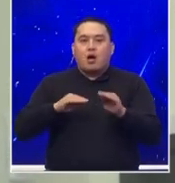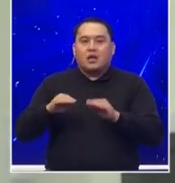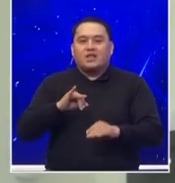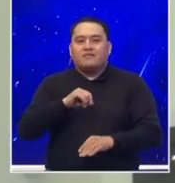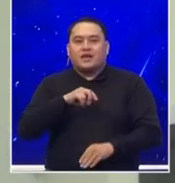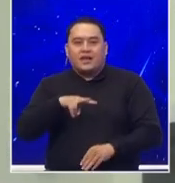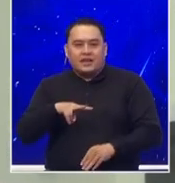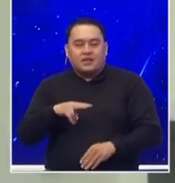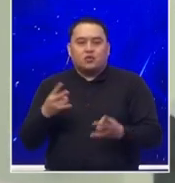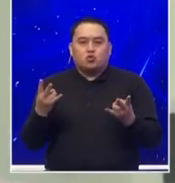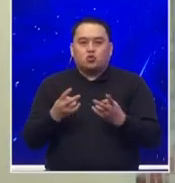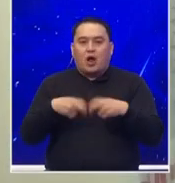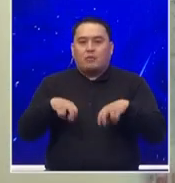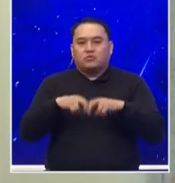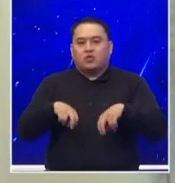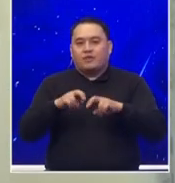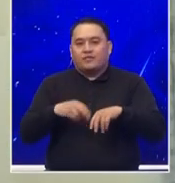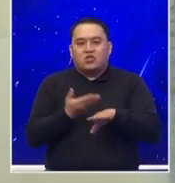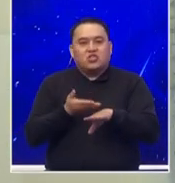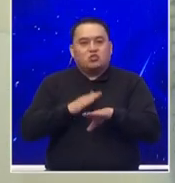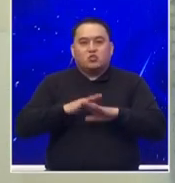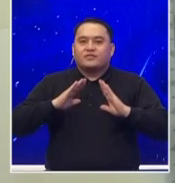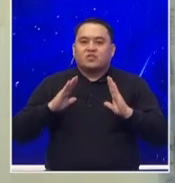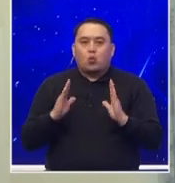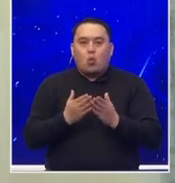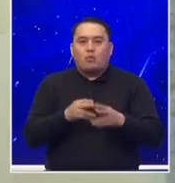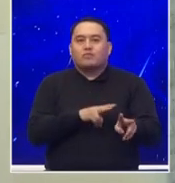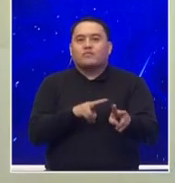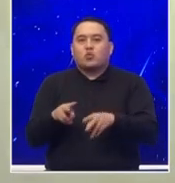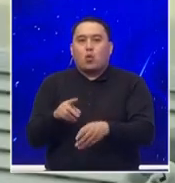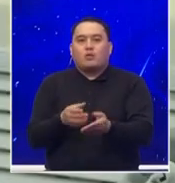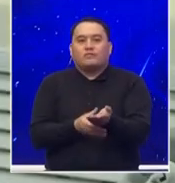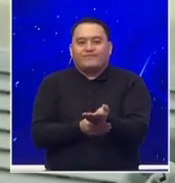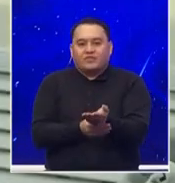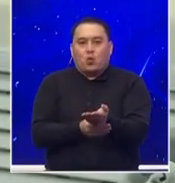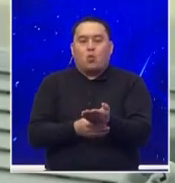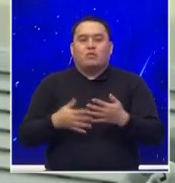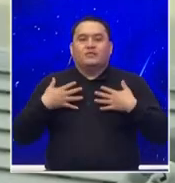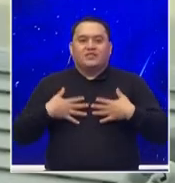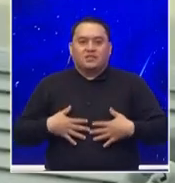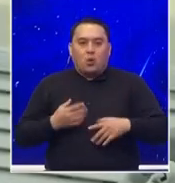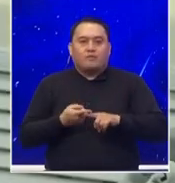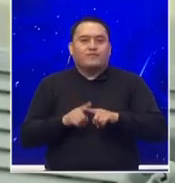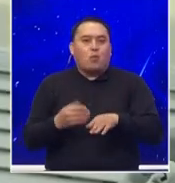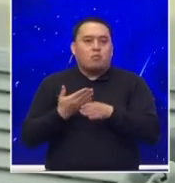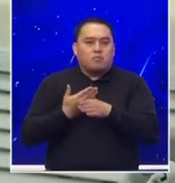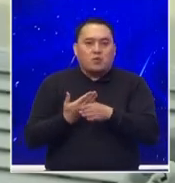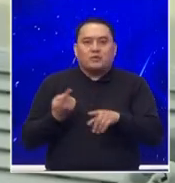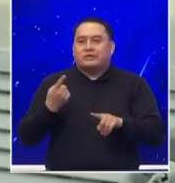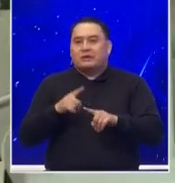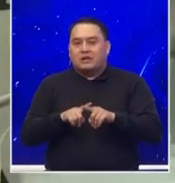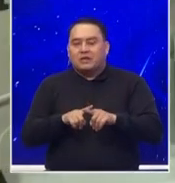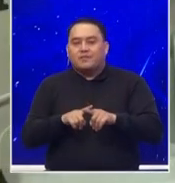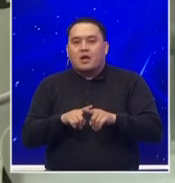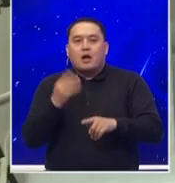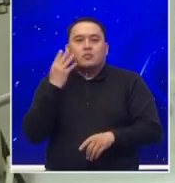ИВЛ, необходимый для обследования пациентов в тяжелых состояниях, мониторинг пульса и сатурации, а также другая вспомогательная медтехника. К